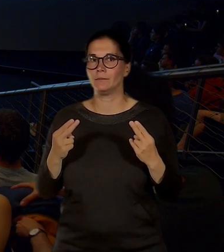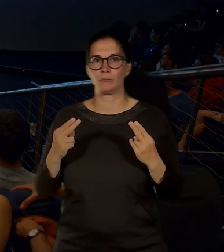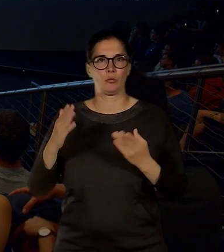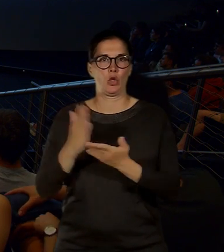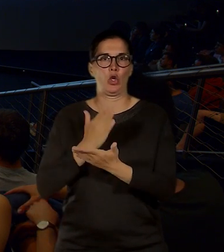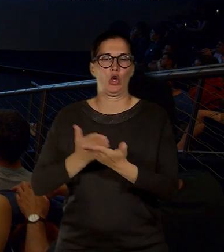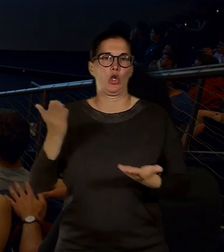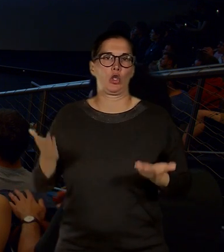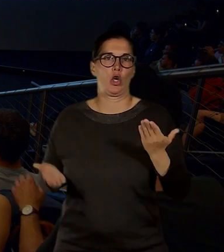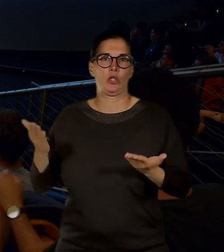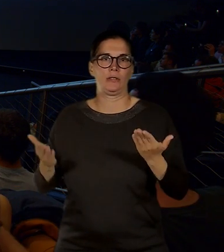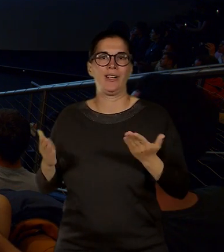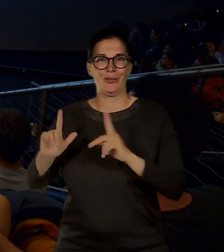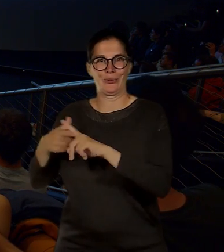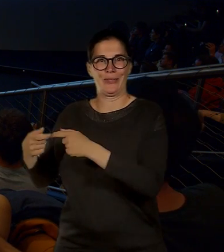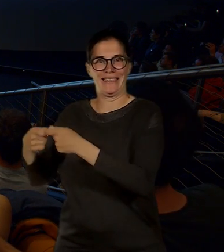parametr vůči tomu druhému týmu.